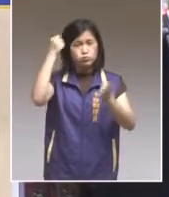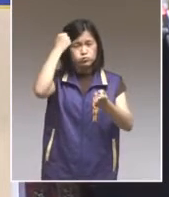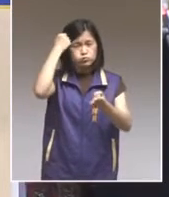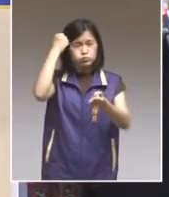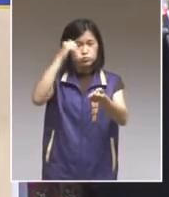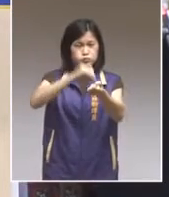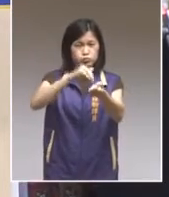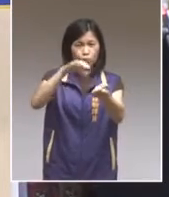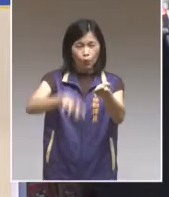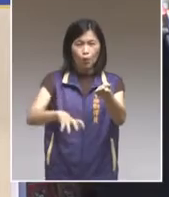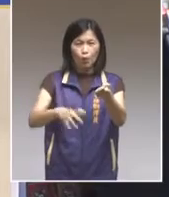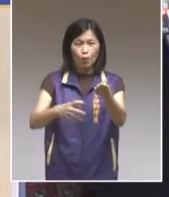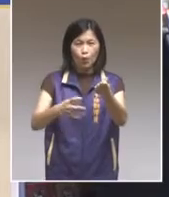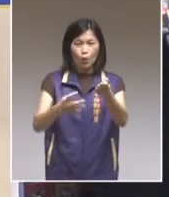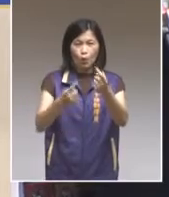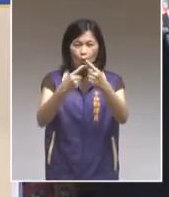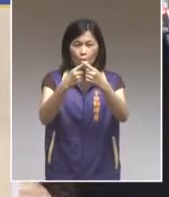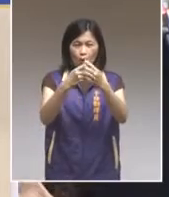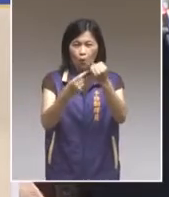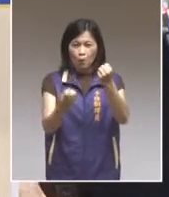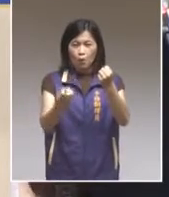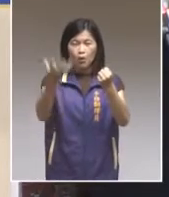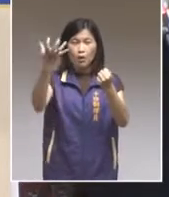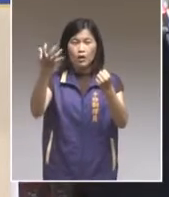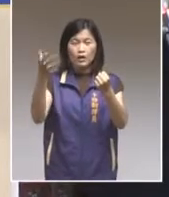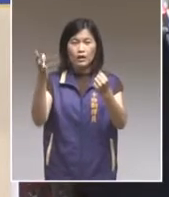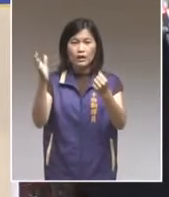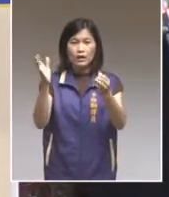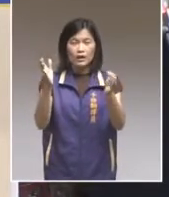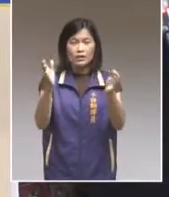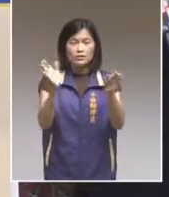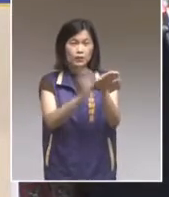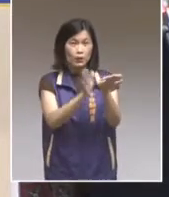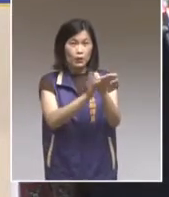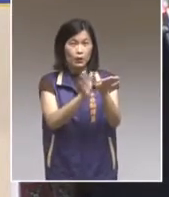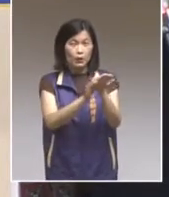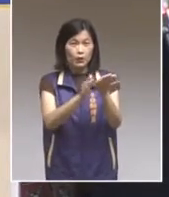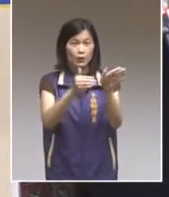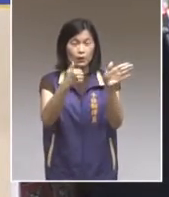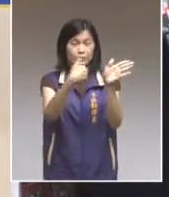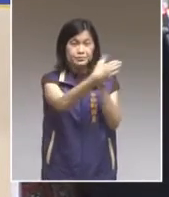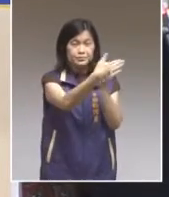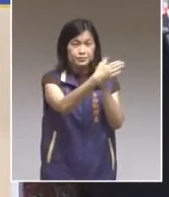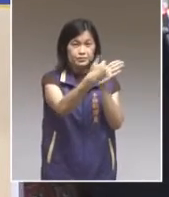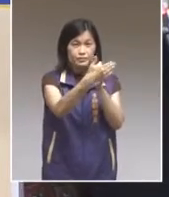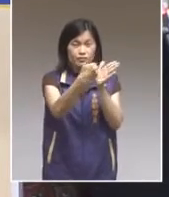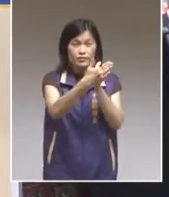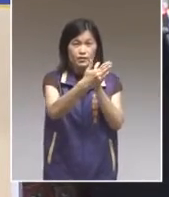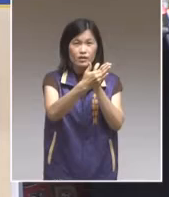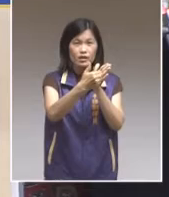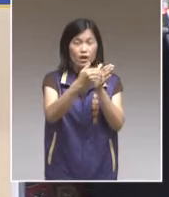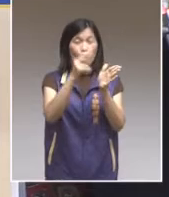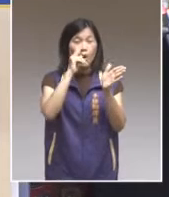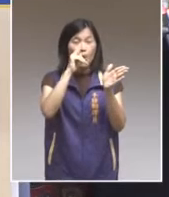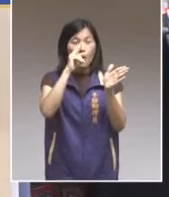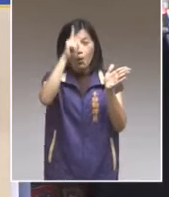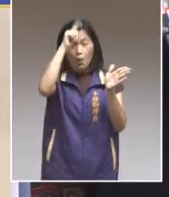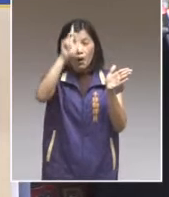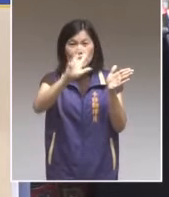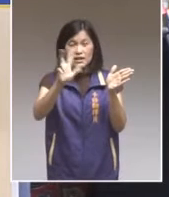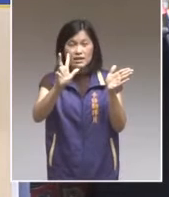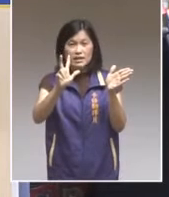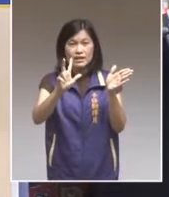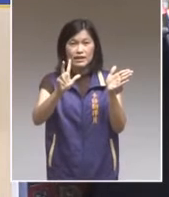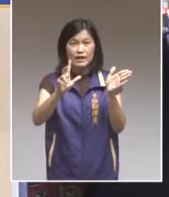升。那我们看美国的部分左边的图卡，那棕黄色的部分是 Delta 的